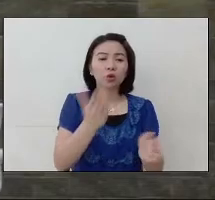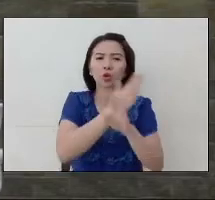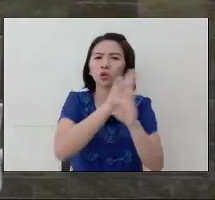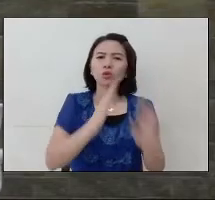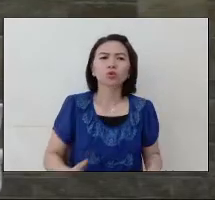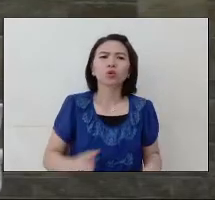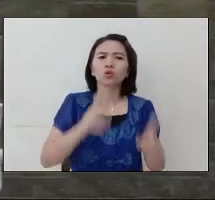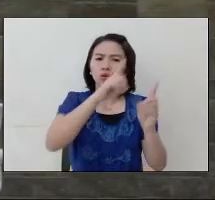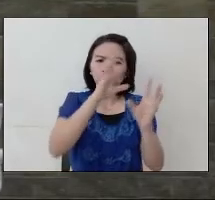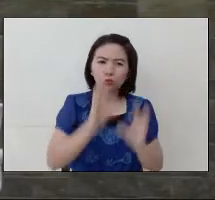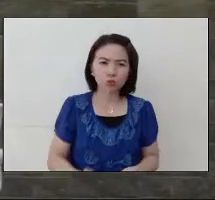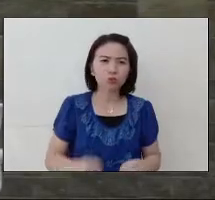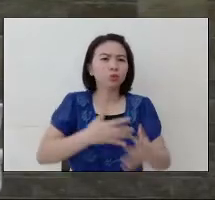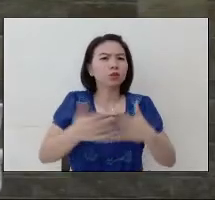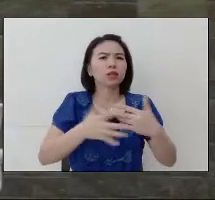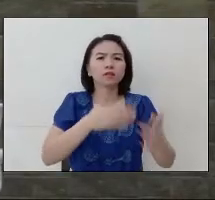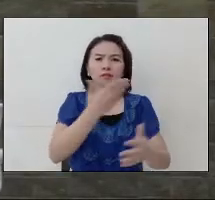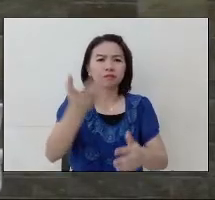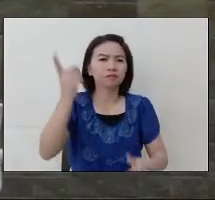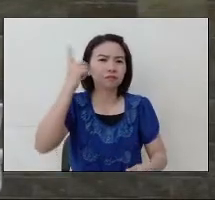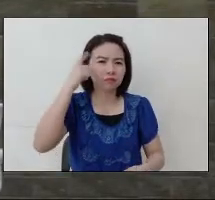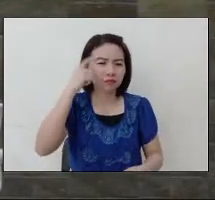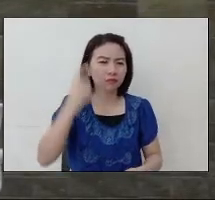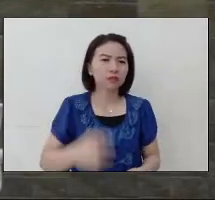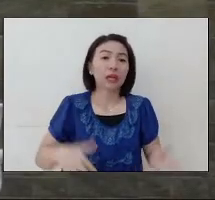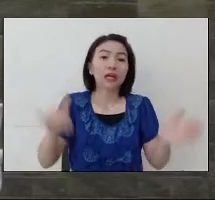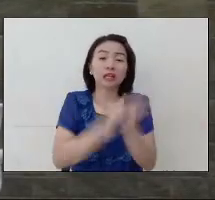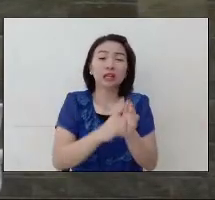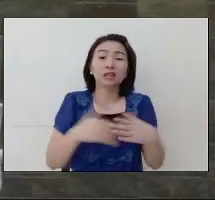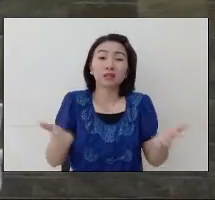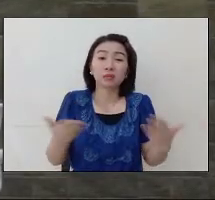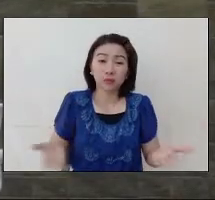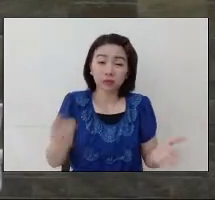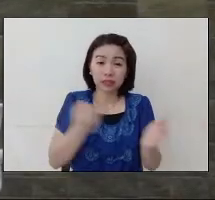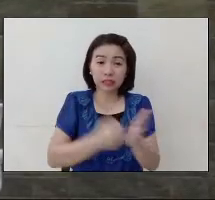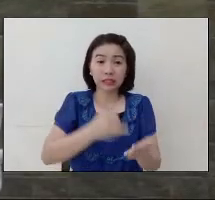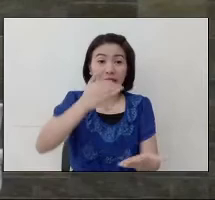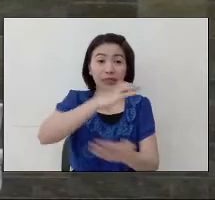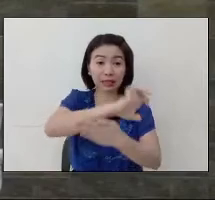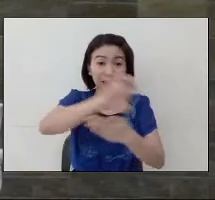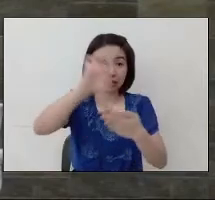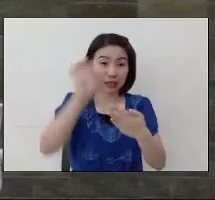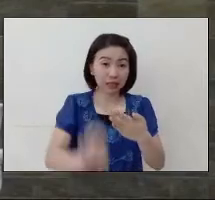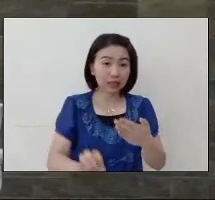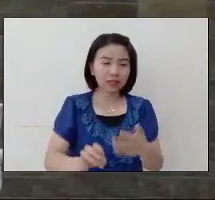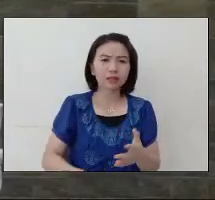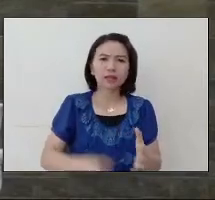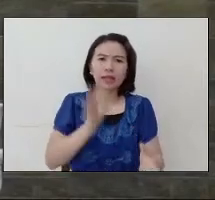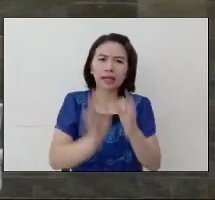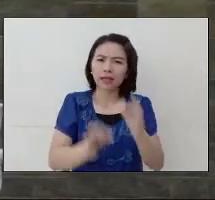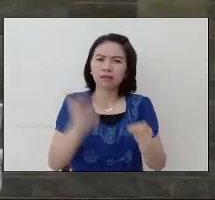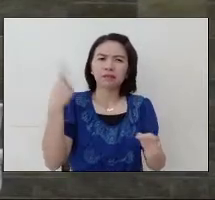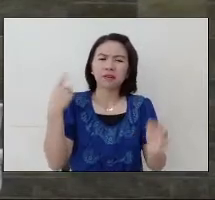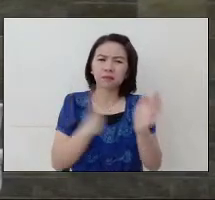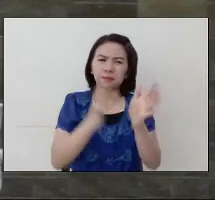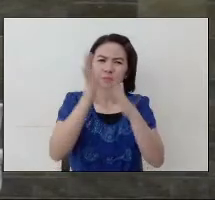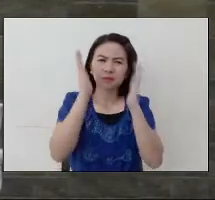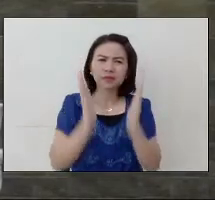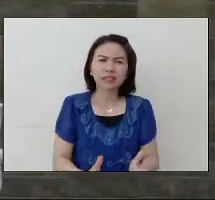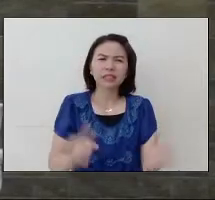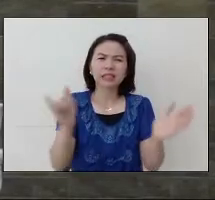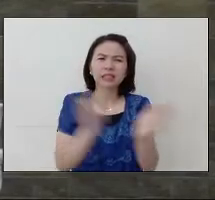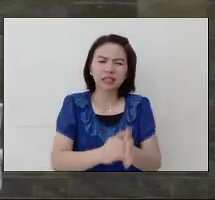Doon ho magtatapos ang inyong kasama. Listen to me now. Kung merong mang masayang Kristiyano ngayon mga kapatid, yan yung